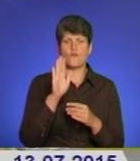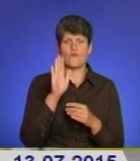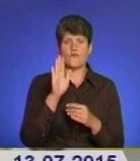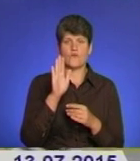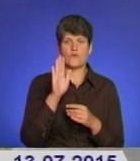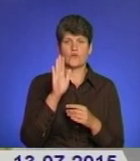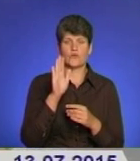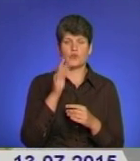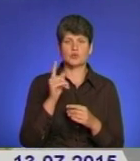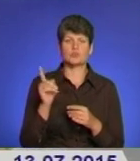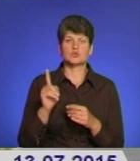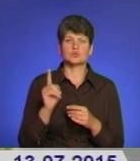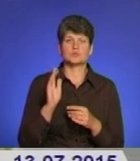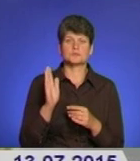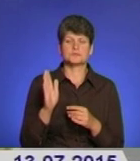Хай буде